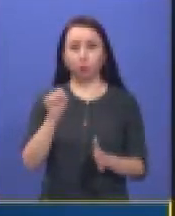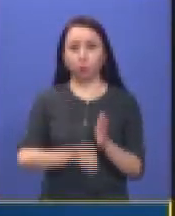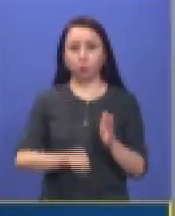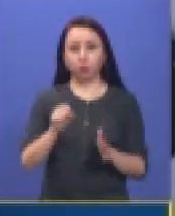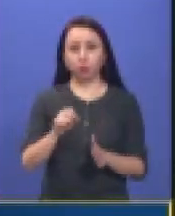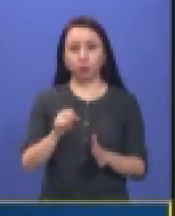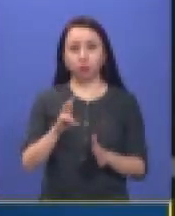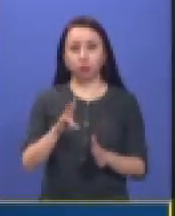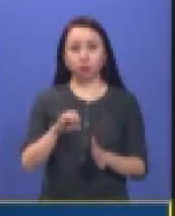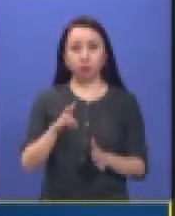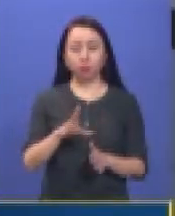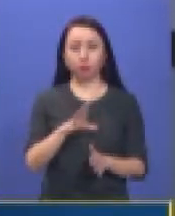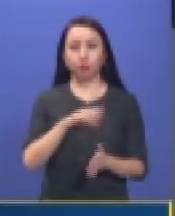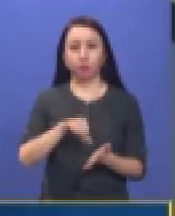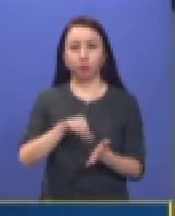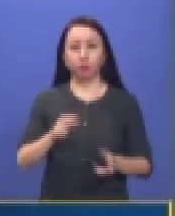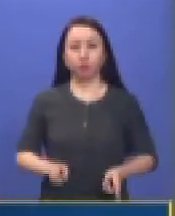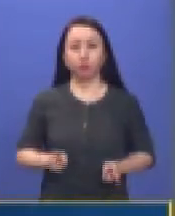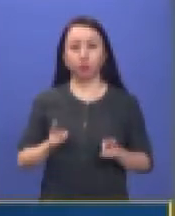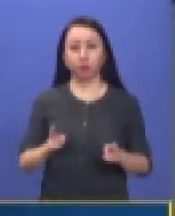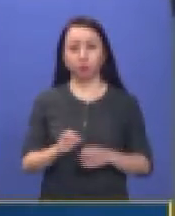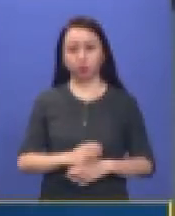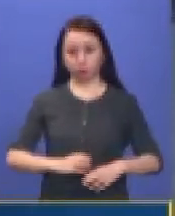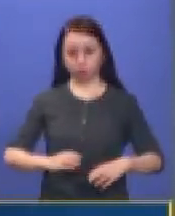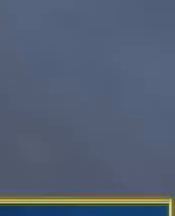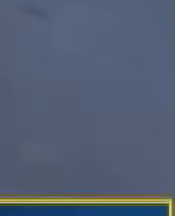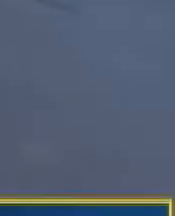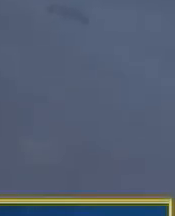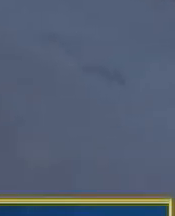убийцей экстремисты бывшие члены преступных группировок